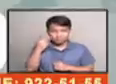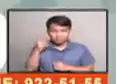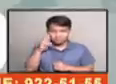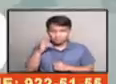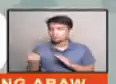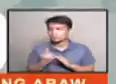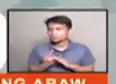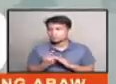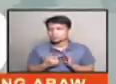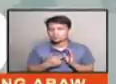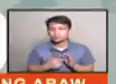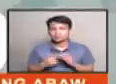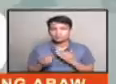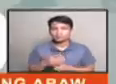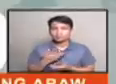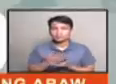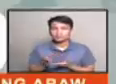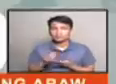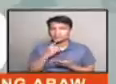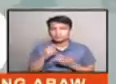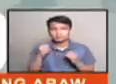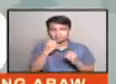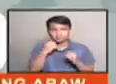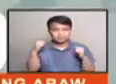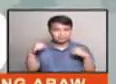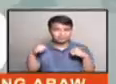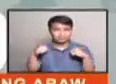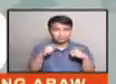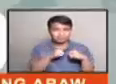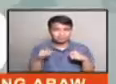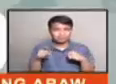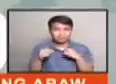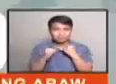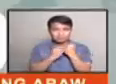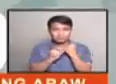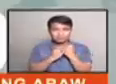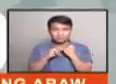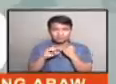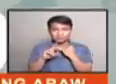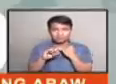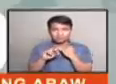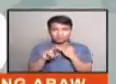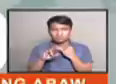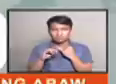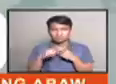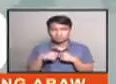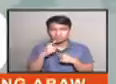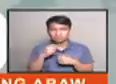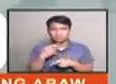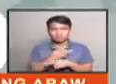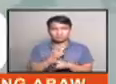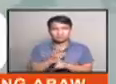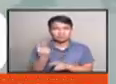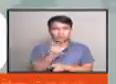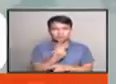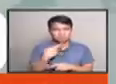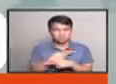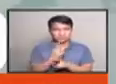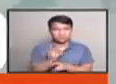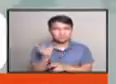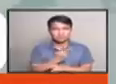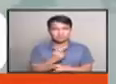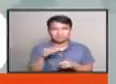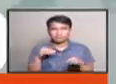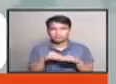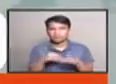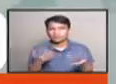Ms. De Dios, ma'am, makinikin dalawa. Pareho kayo may insurance, di ho ba? Opo, opo. O, ba't din nyo pareho sa insurance ninyo po yung inyo pong mga